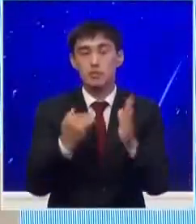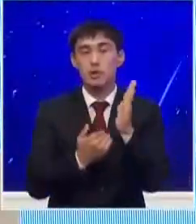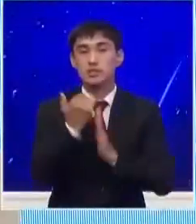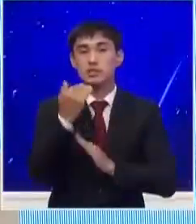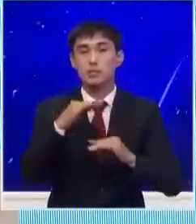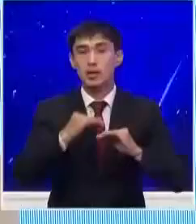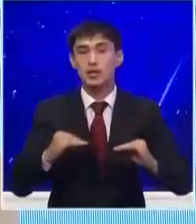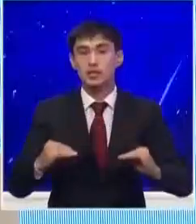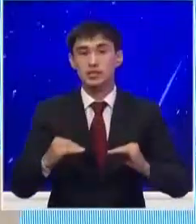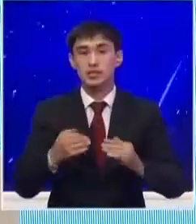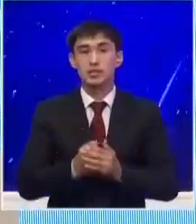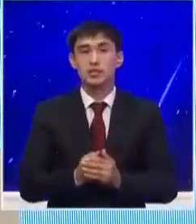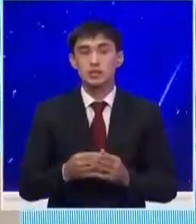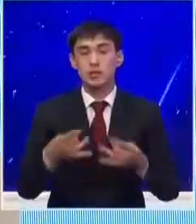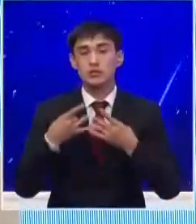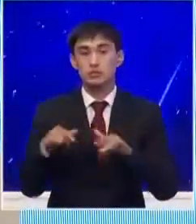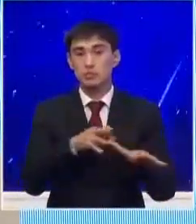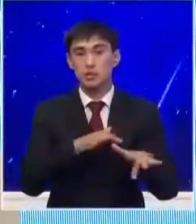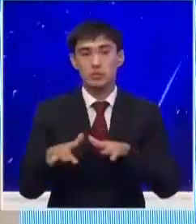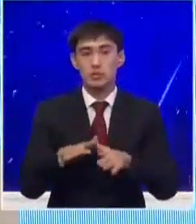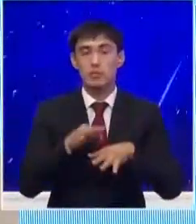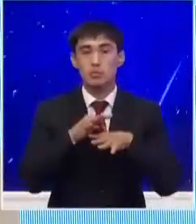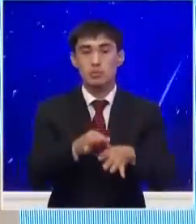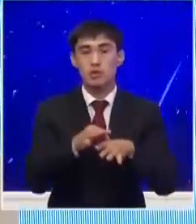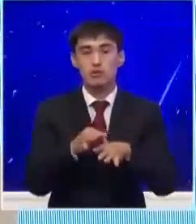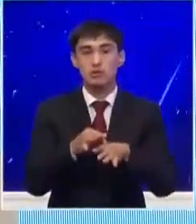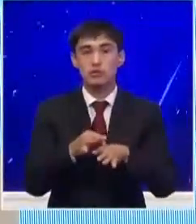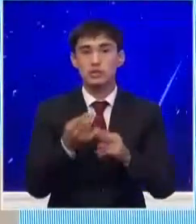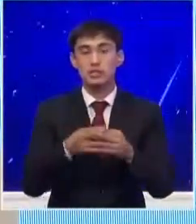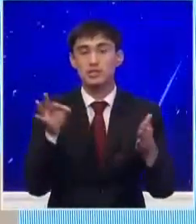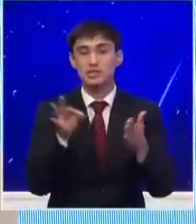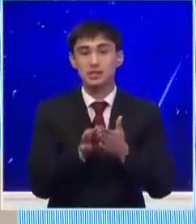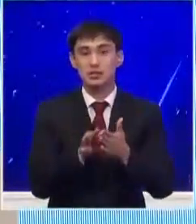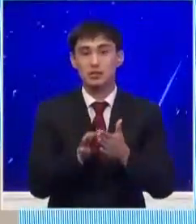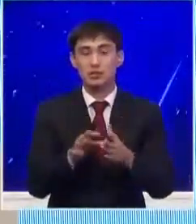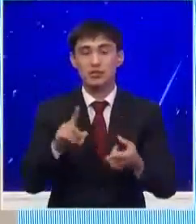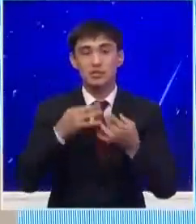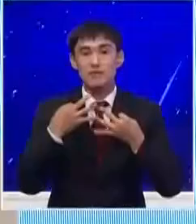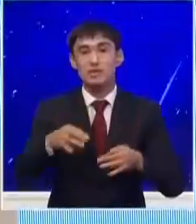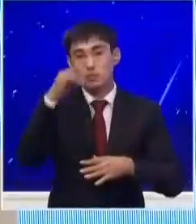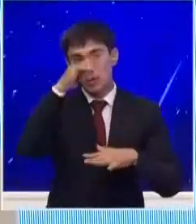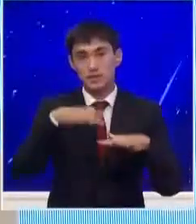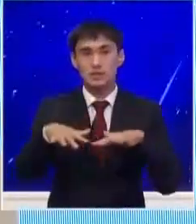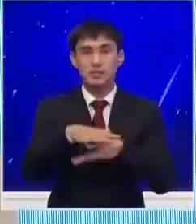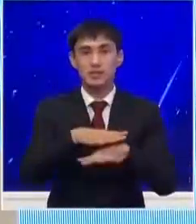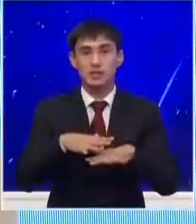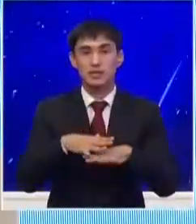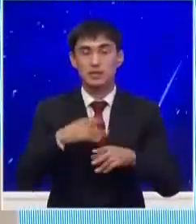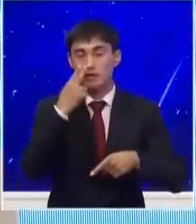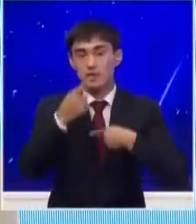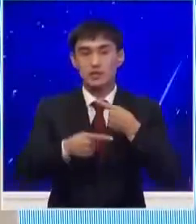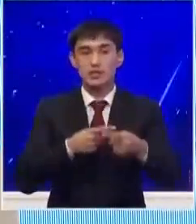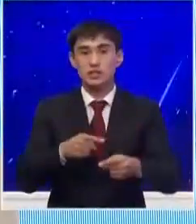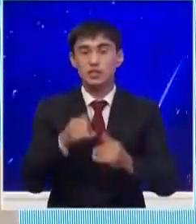подрастающего поколения. Сегодня торжественное мероприятие проводится с этой целью. В независимом Казахстане сложилась своя традиция